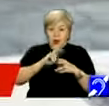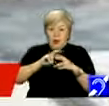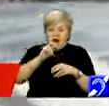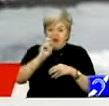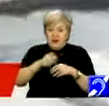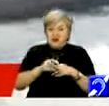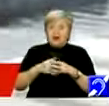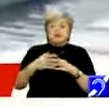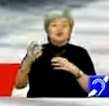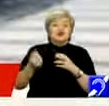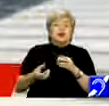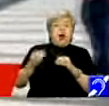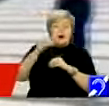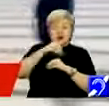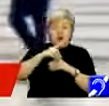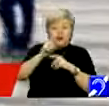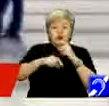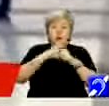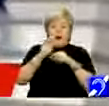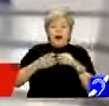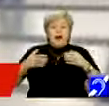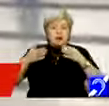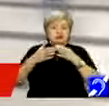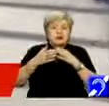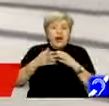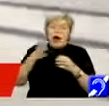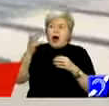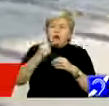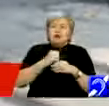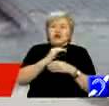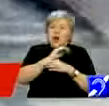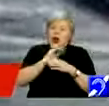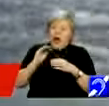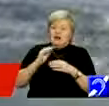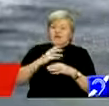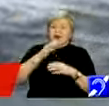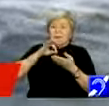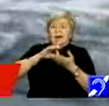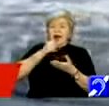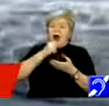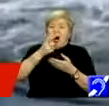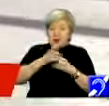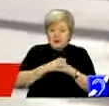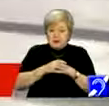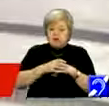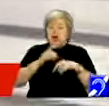o descarce, apoi barja va putea fi adusă la nivelul de plutire. Traficul